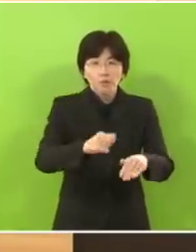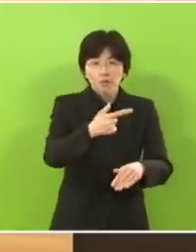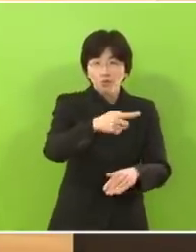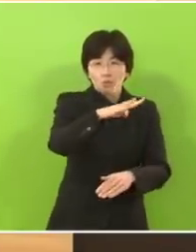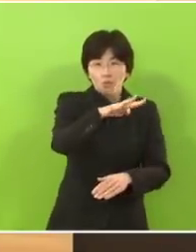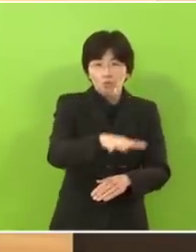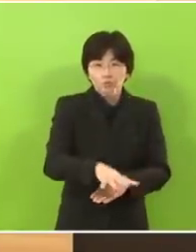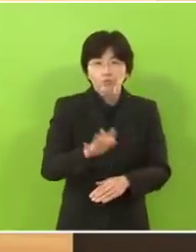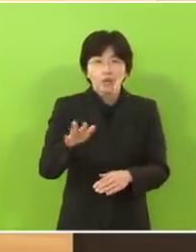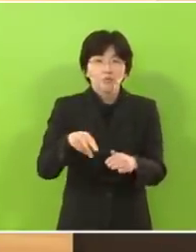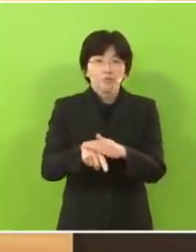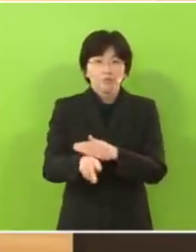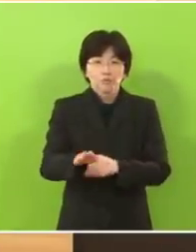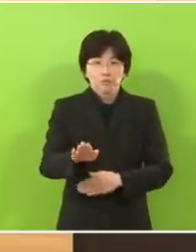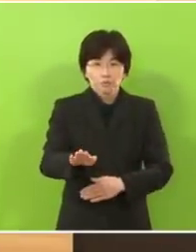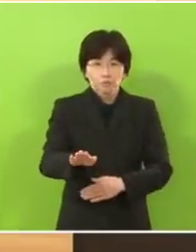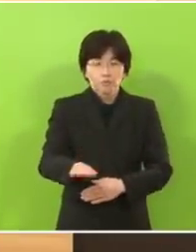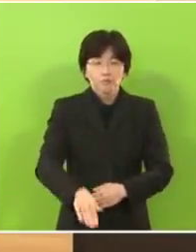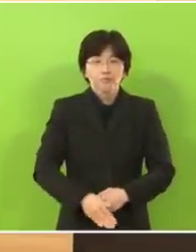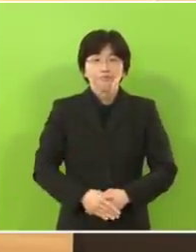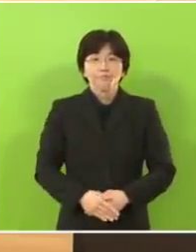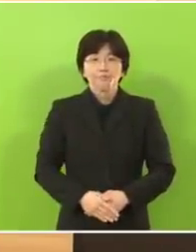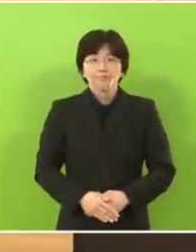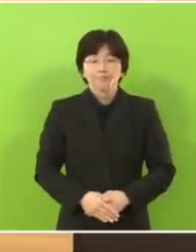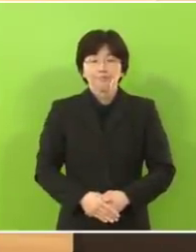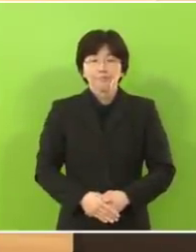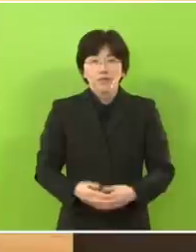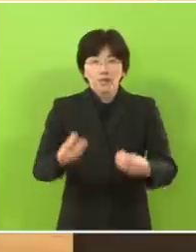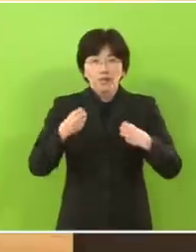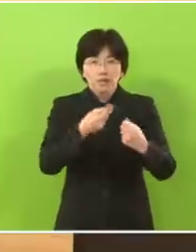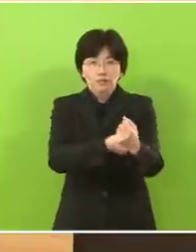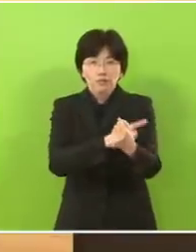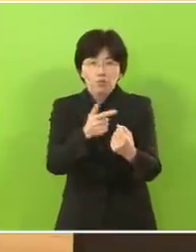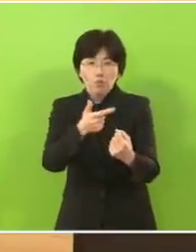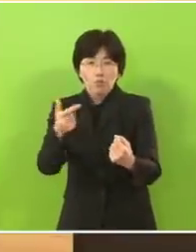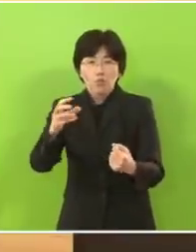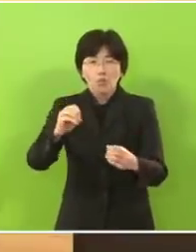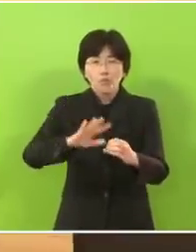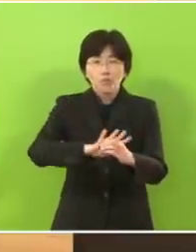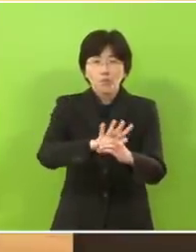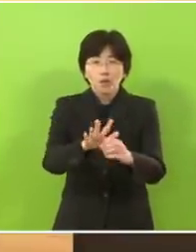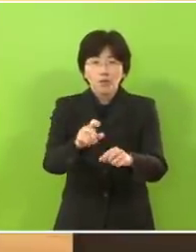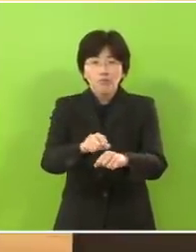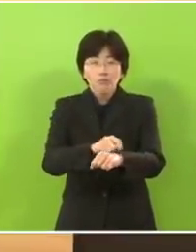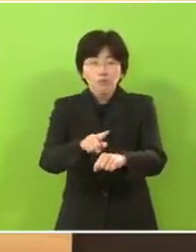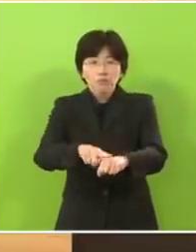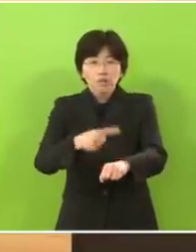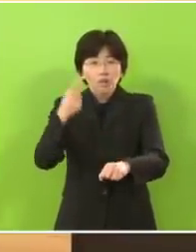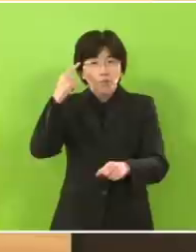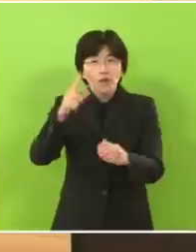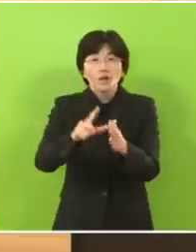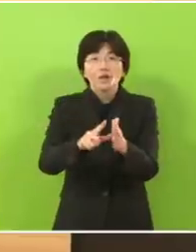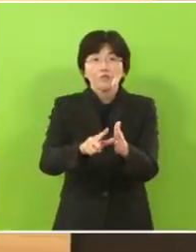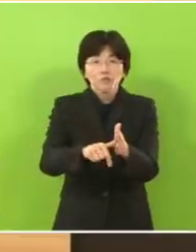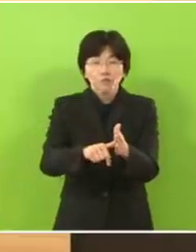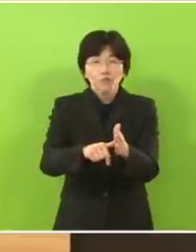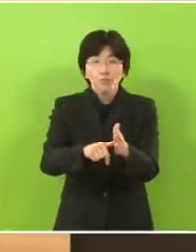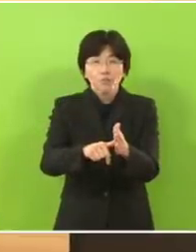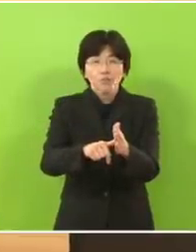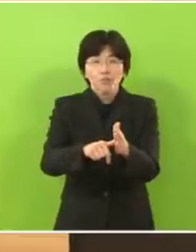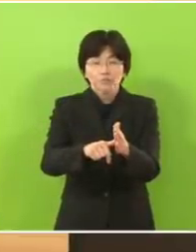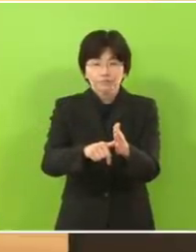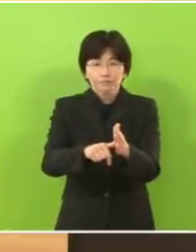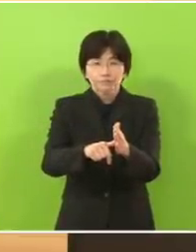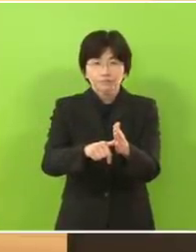締めているという状況でございます感染力が強いオミクロン株の特性を考えればほんの少しの